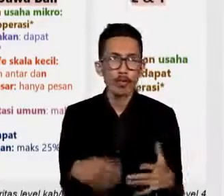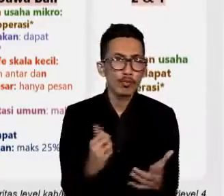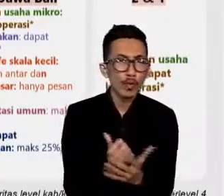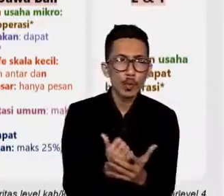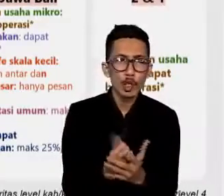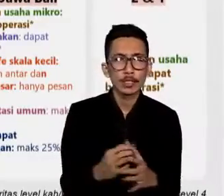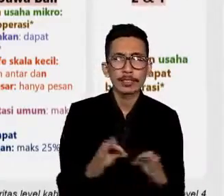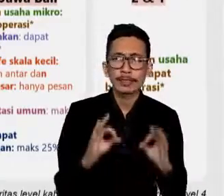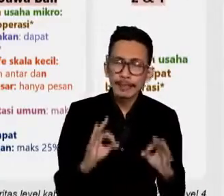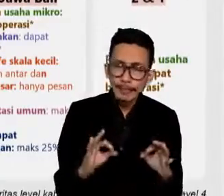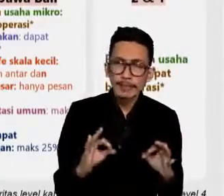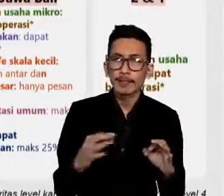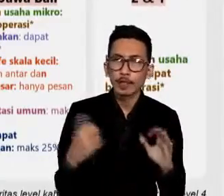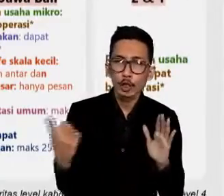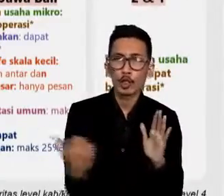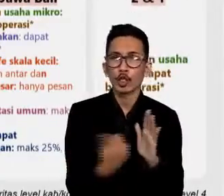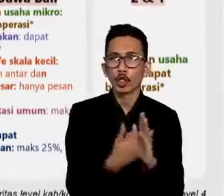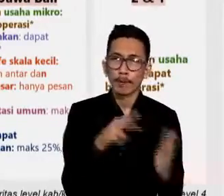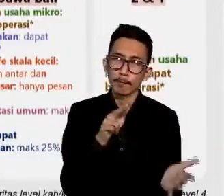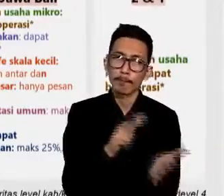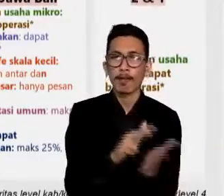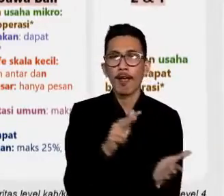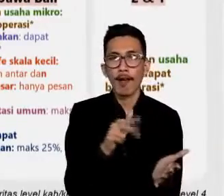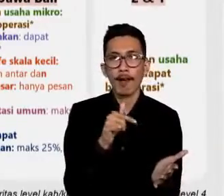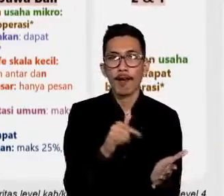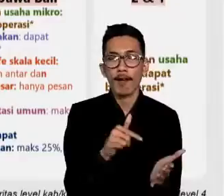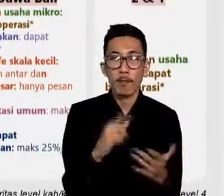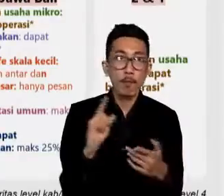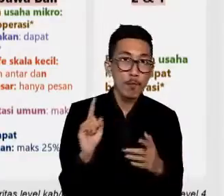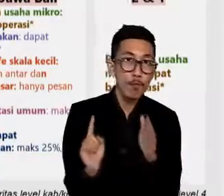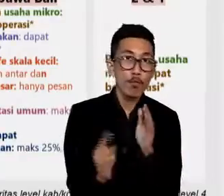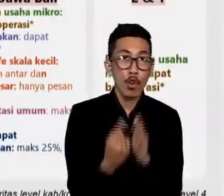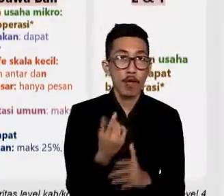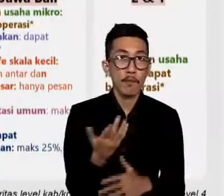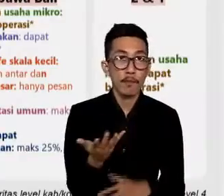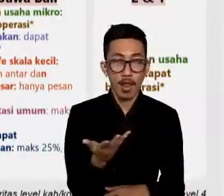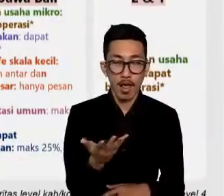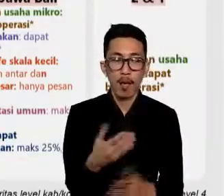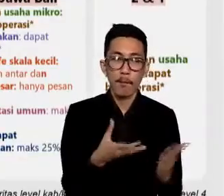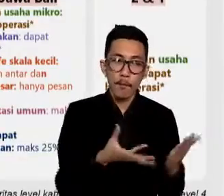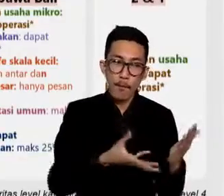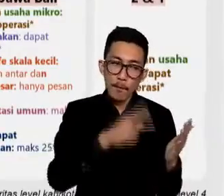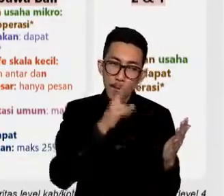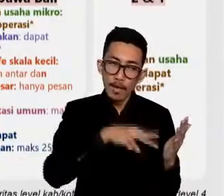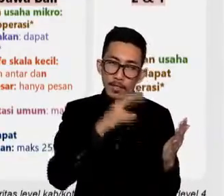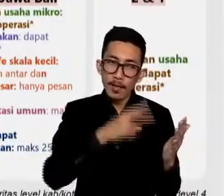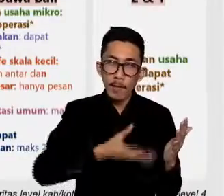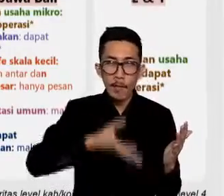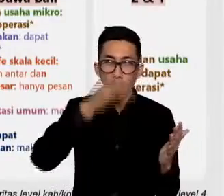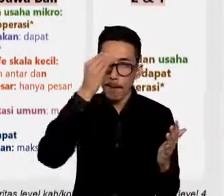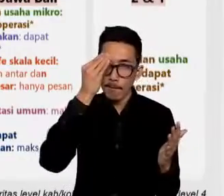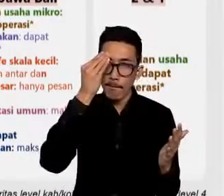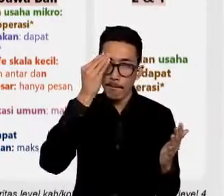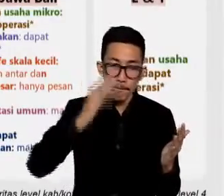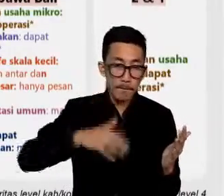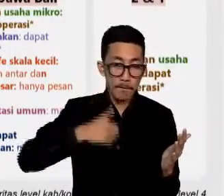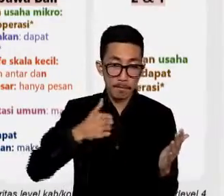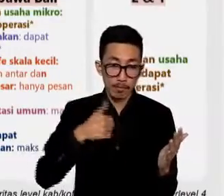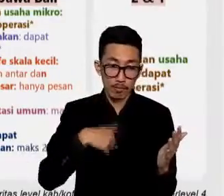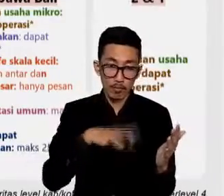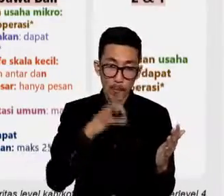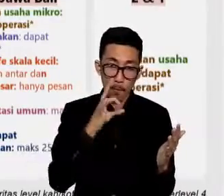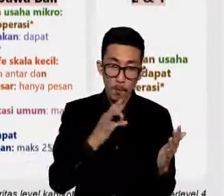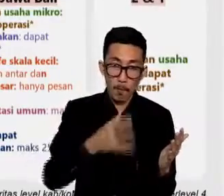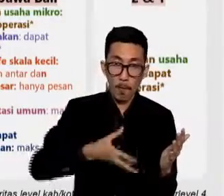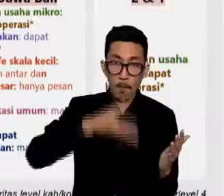dalam menjalani kebijakan ini dimulai dari memahami kebijakannya dengan baik jika kita bersungguh-sungguh